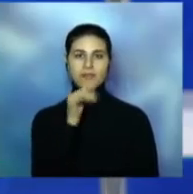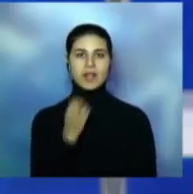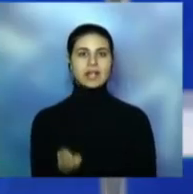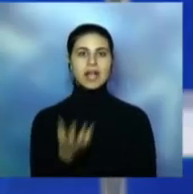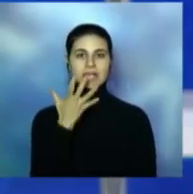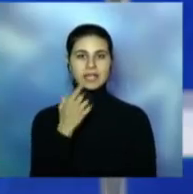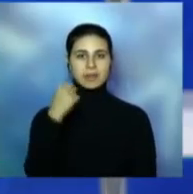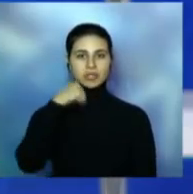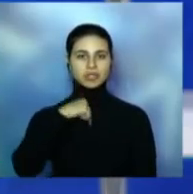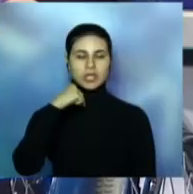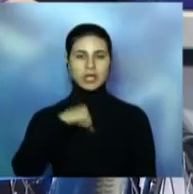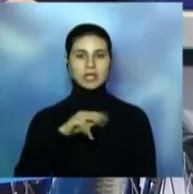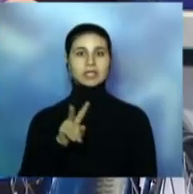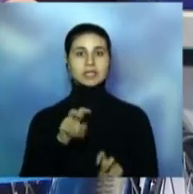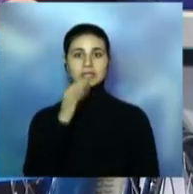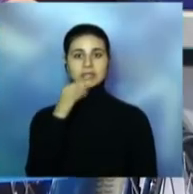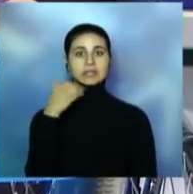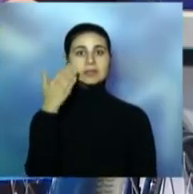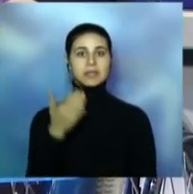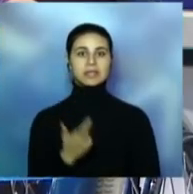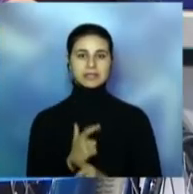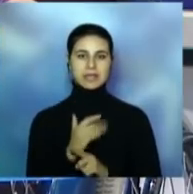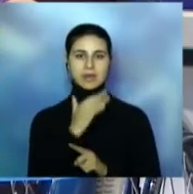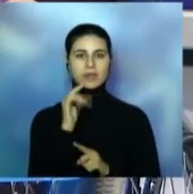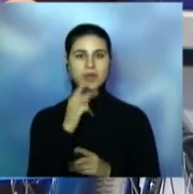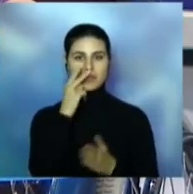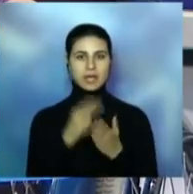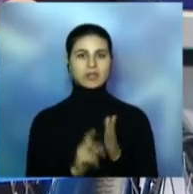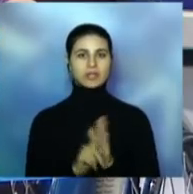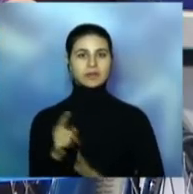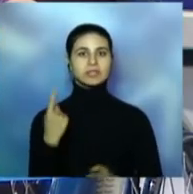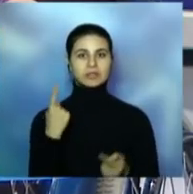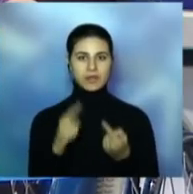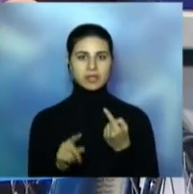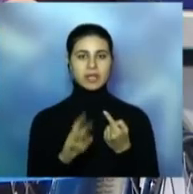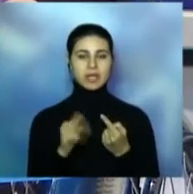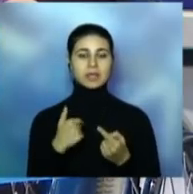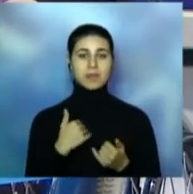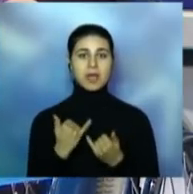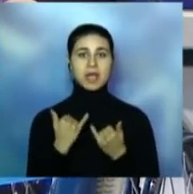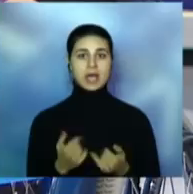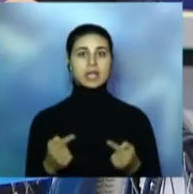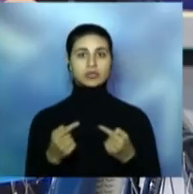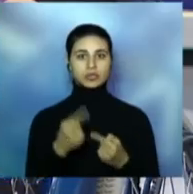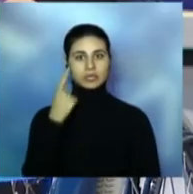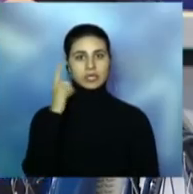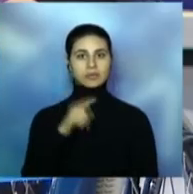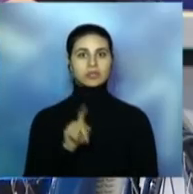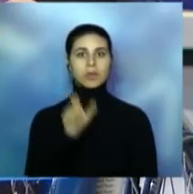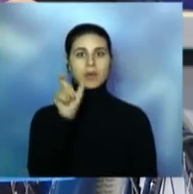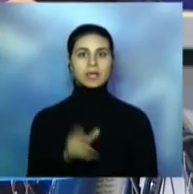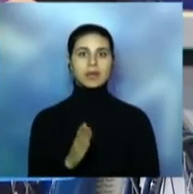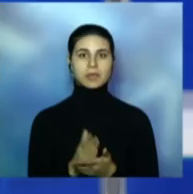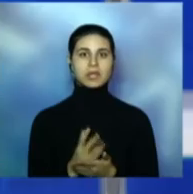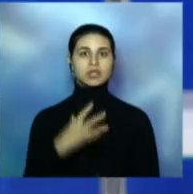შინაგანი ჩაშუქება, რის მერეც მე ძალიან ბევრი რამის ხედვა დავიწყე სხვანაირად. და მე ეხლა ზუსტად ვიცი, რომ ადამიანი არის